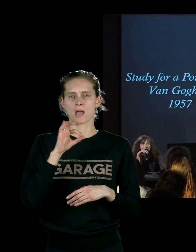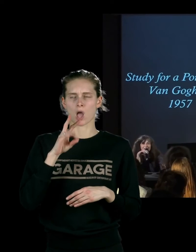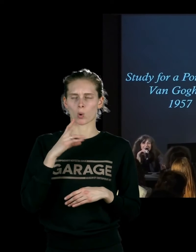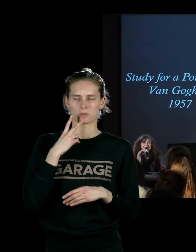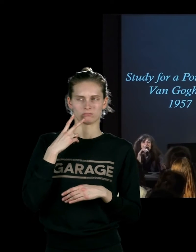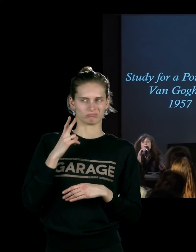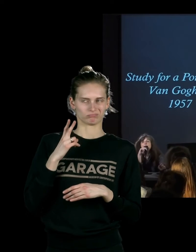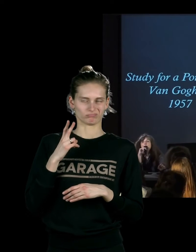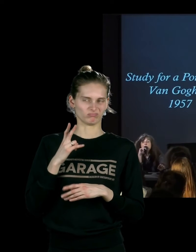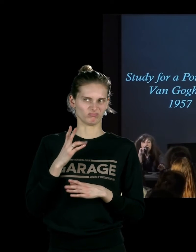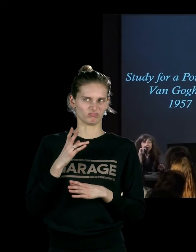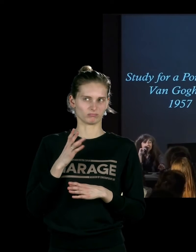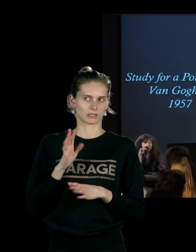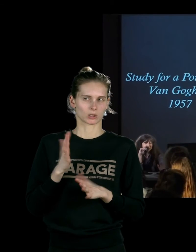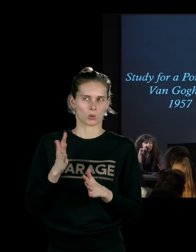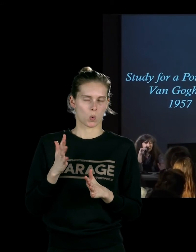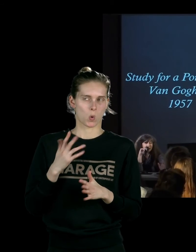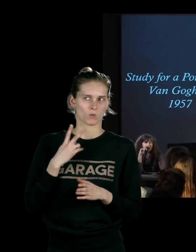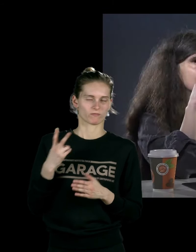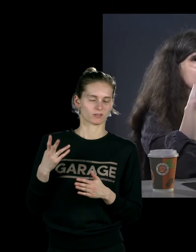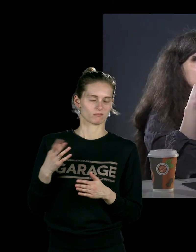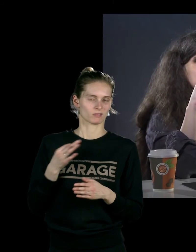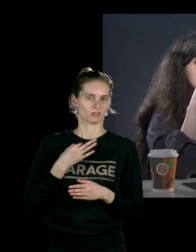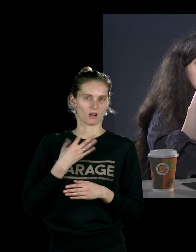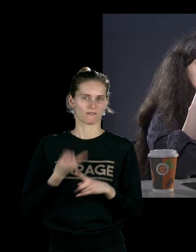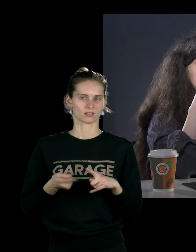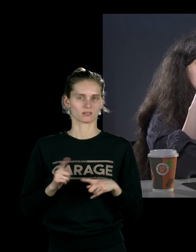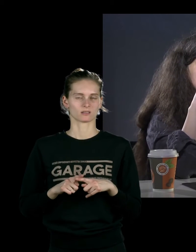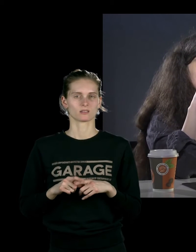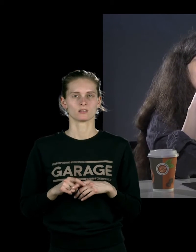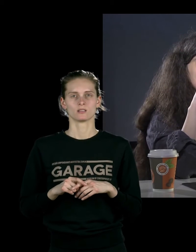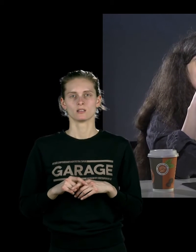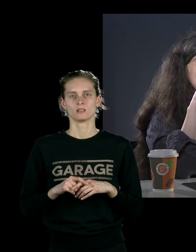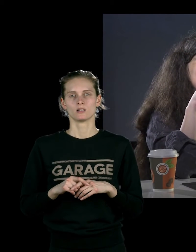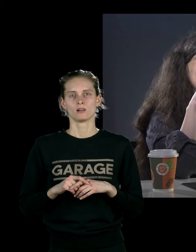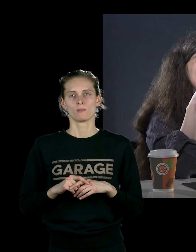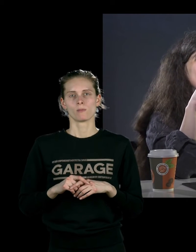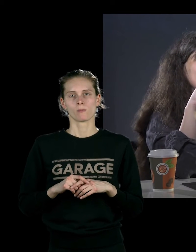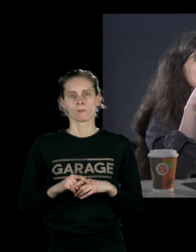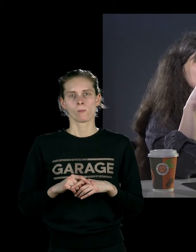скептически, мягко говоря. И